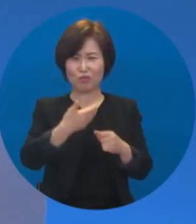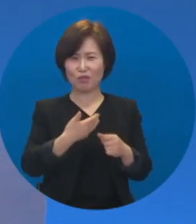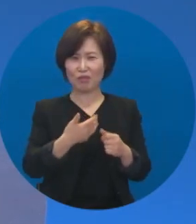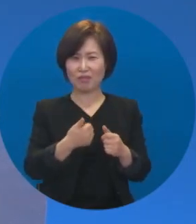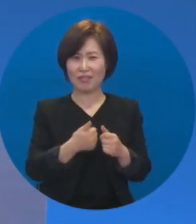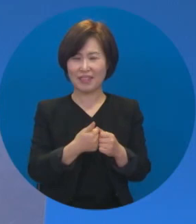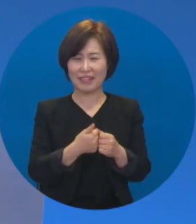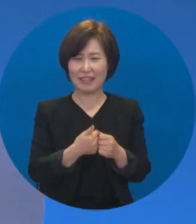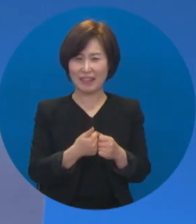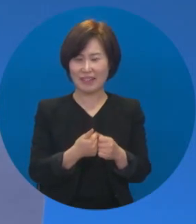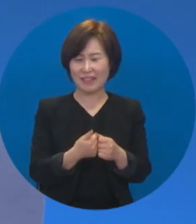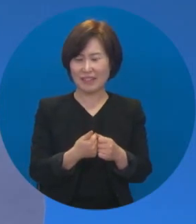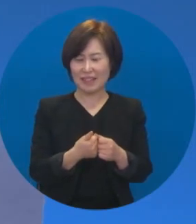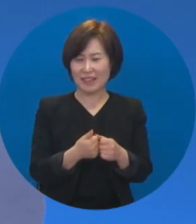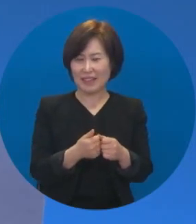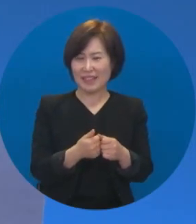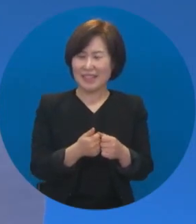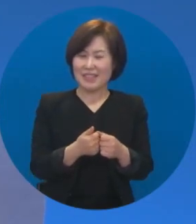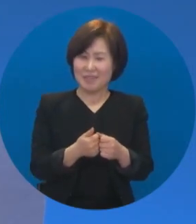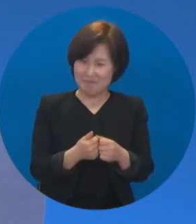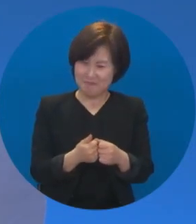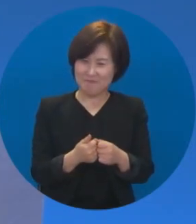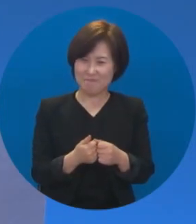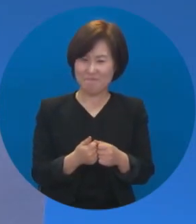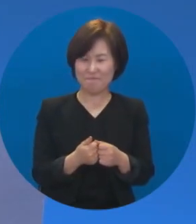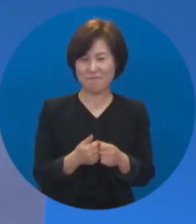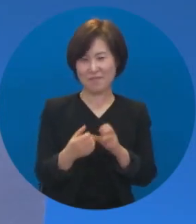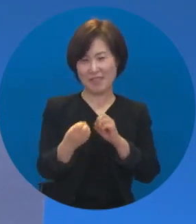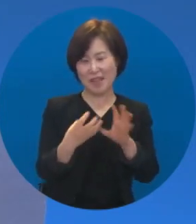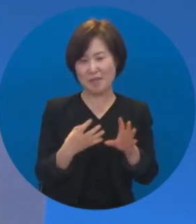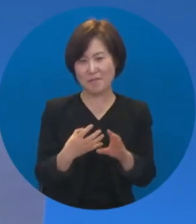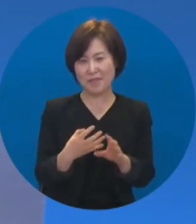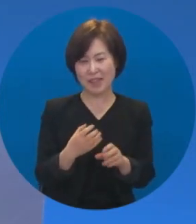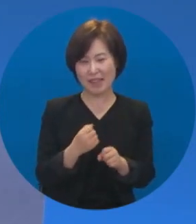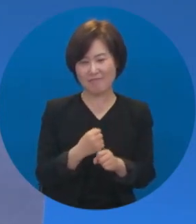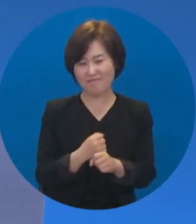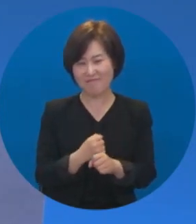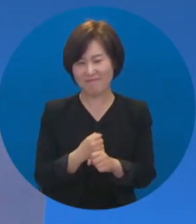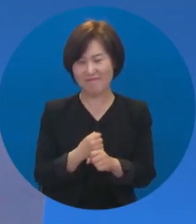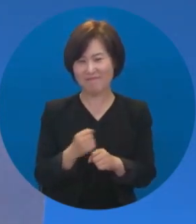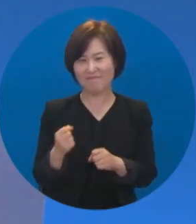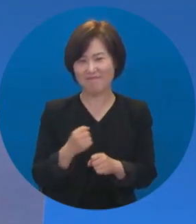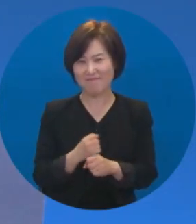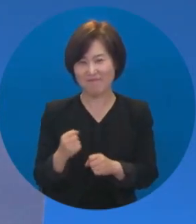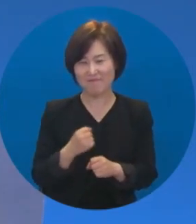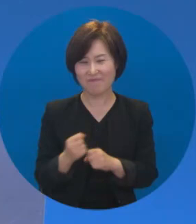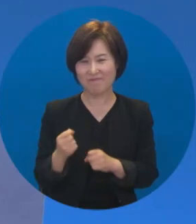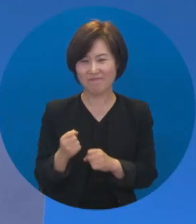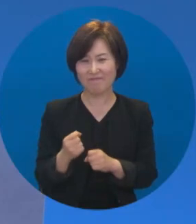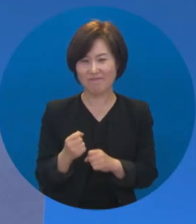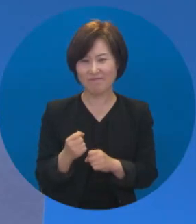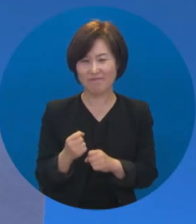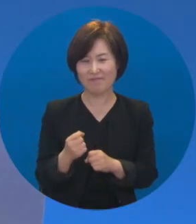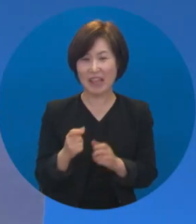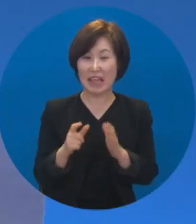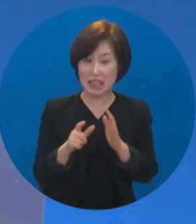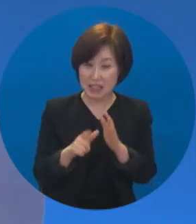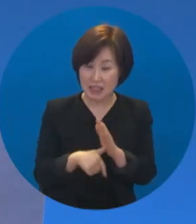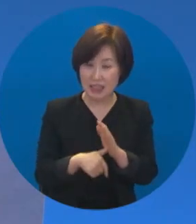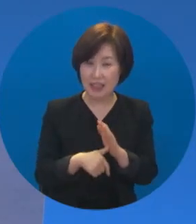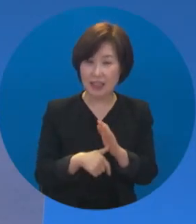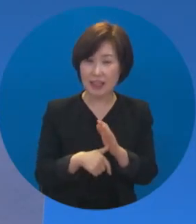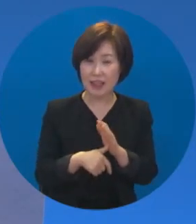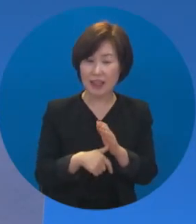되는데 때 되면 다 아는데 굳이 물어보시면 제가 이렇게 머리를 떨궜죠. 그러고 나면 그분들이 제게 절대